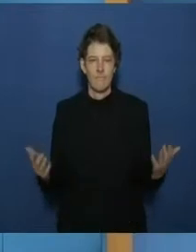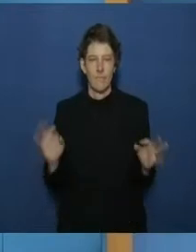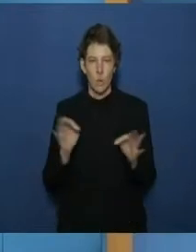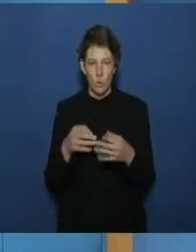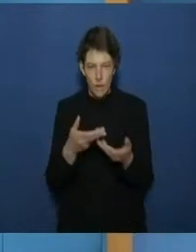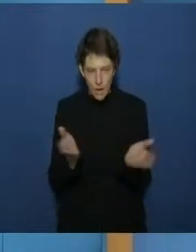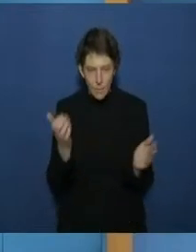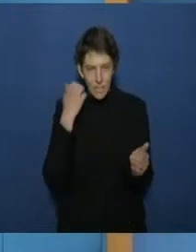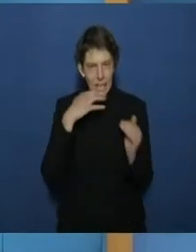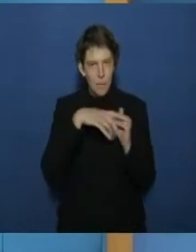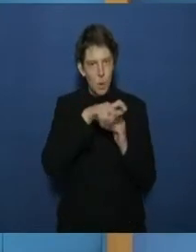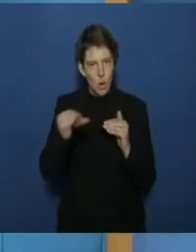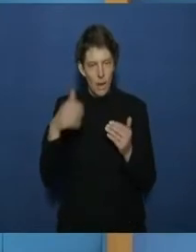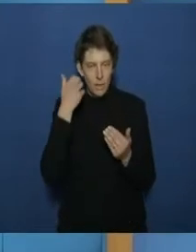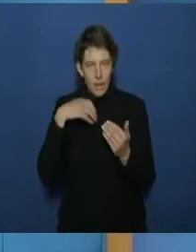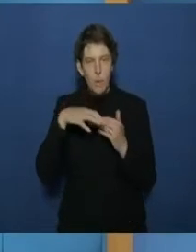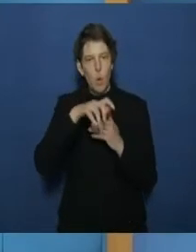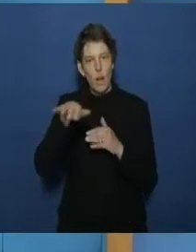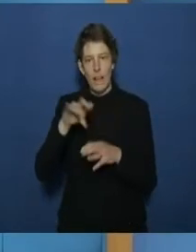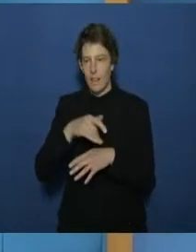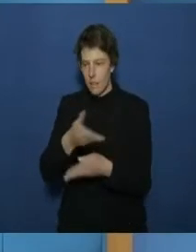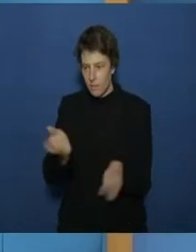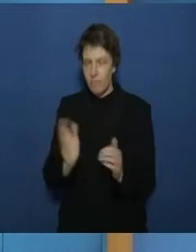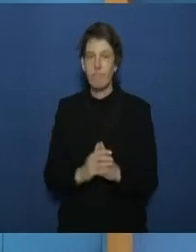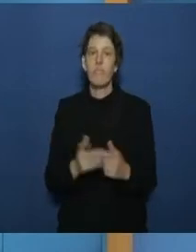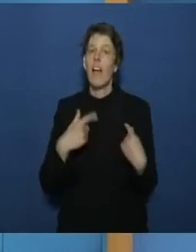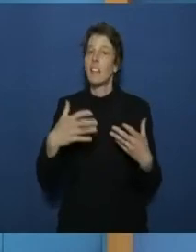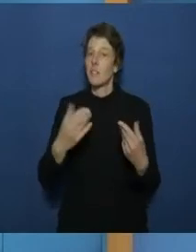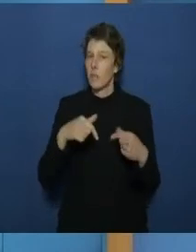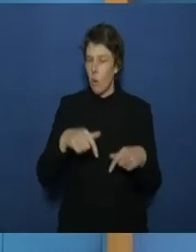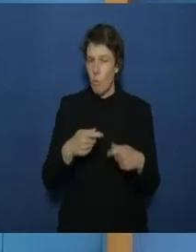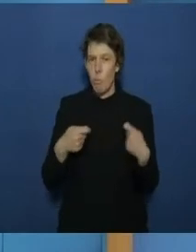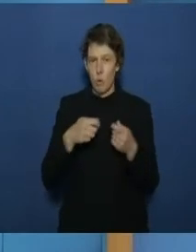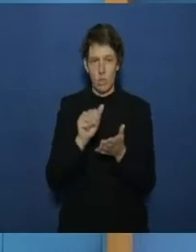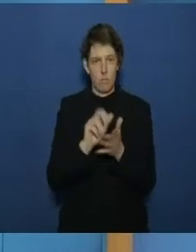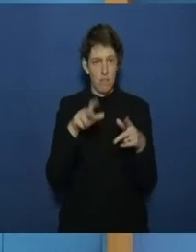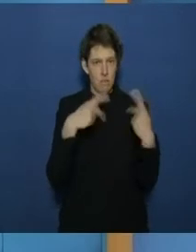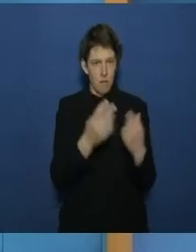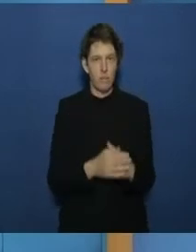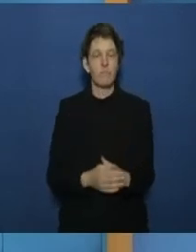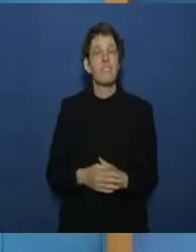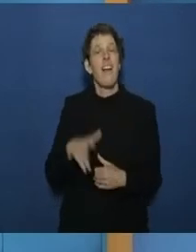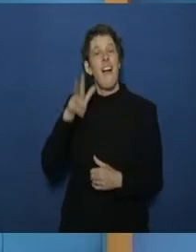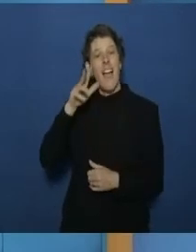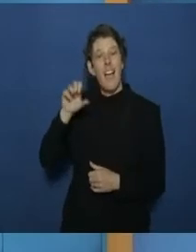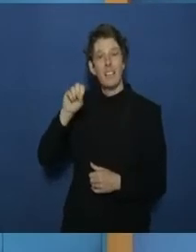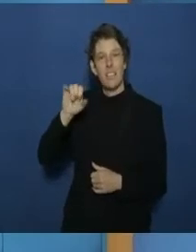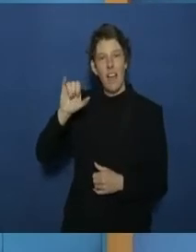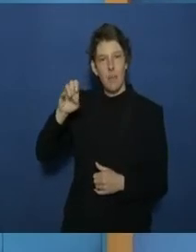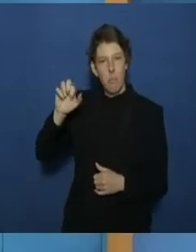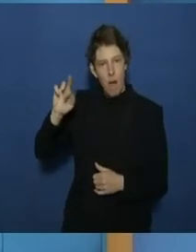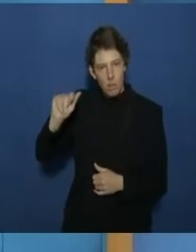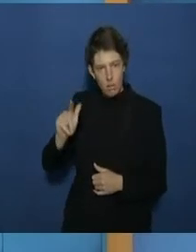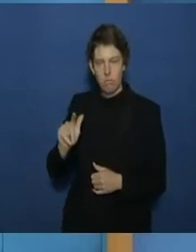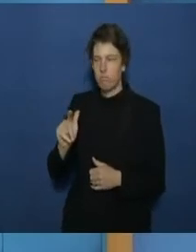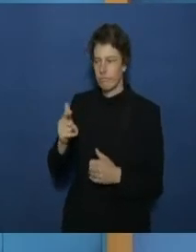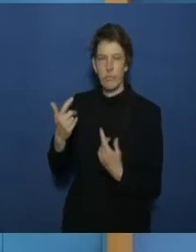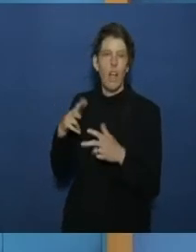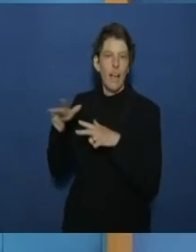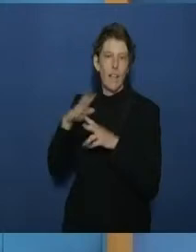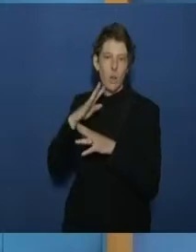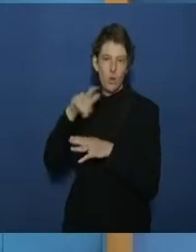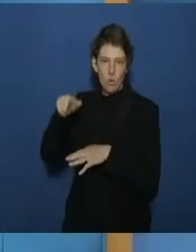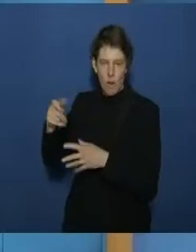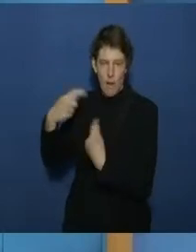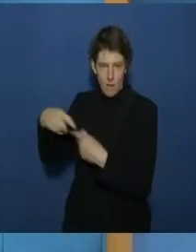Guten Tag, liebe Kolleginnen und Kollegen. Herzlich willkommen in der Bundespressekonferenz. Herzlich willkommen dem Regierungssprecher Steffen Seibert und den Sprecherinnen und